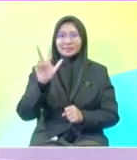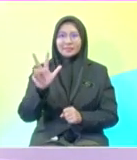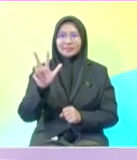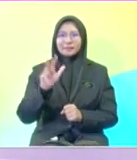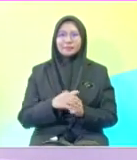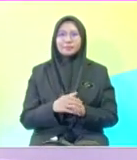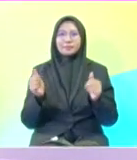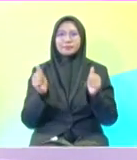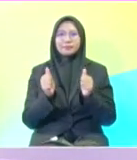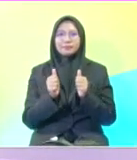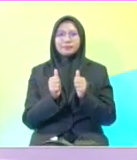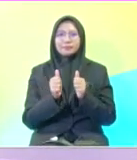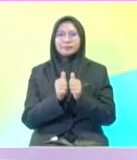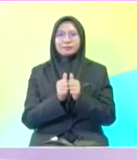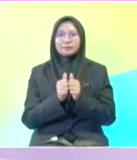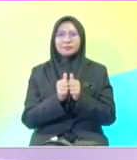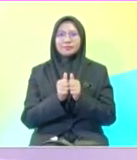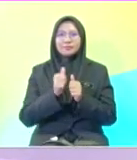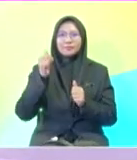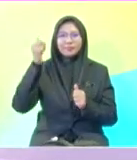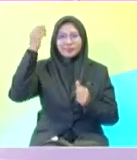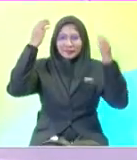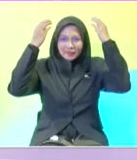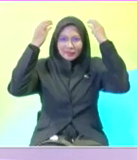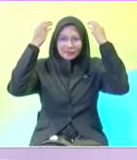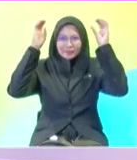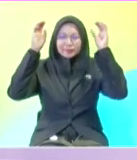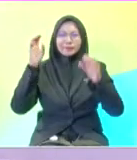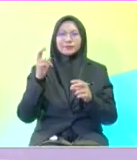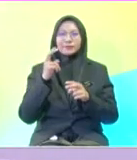kita pelajari Ustadz hukum NU Sakinah atau tanwin